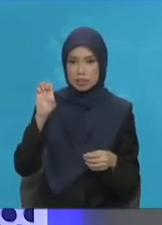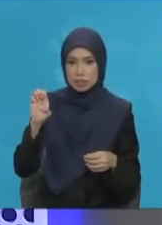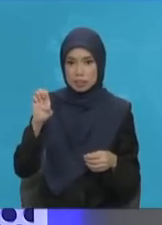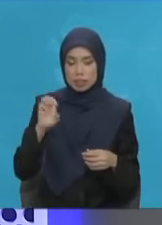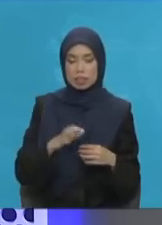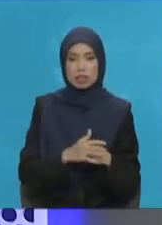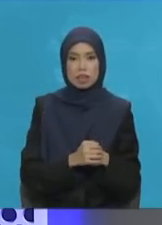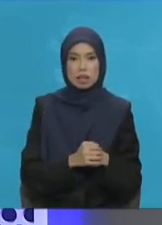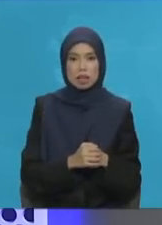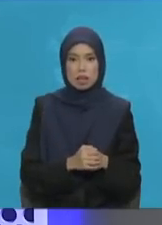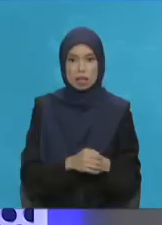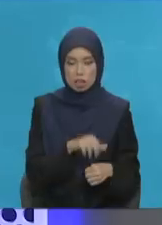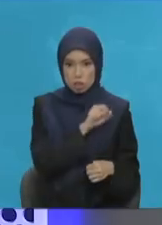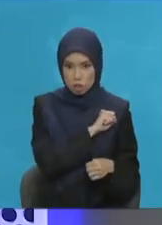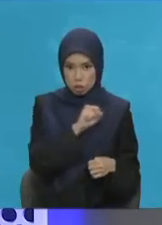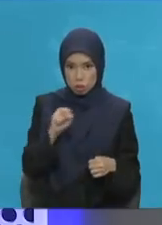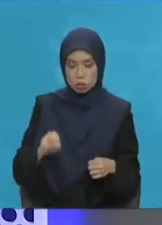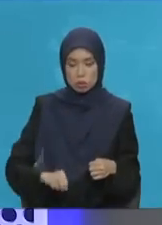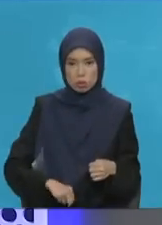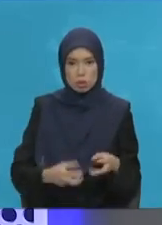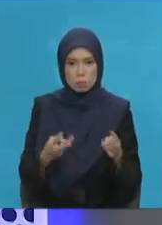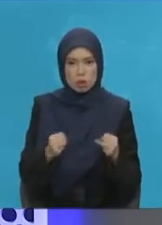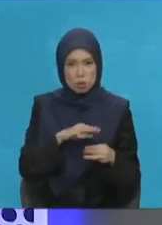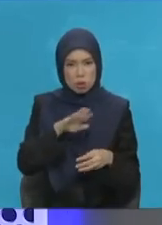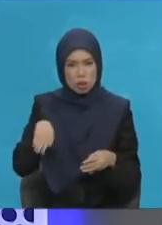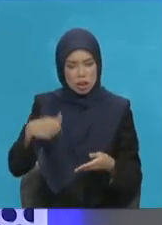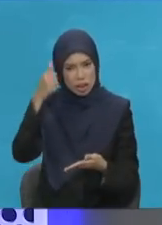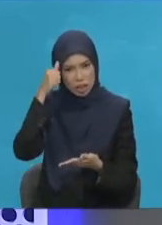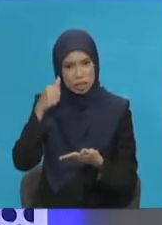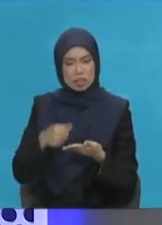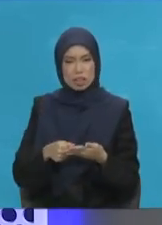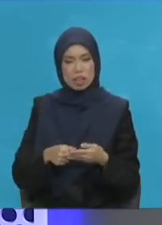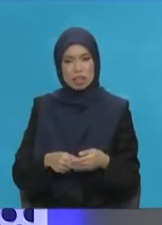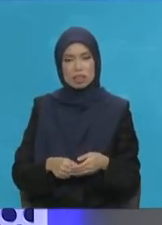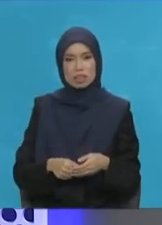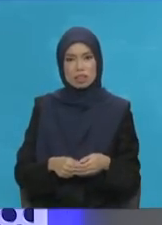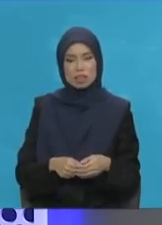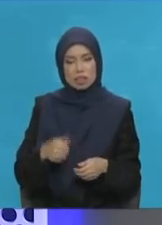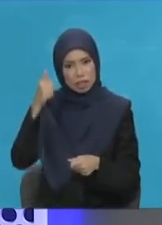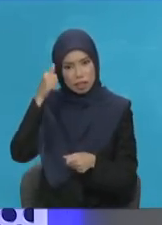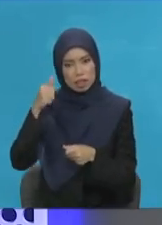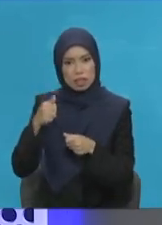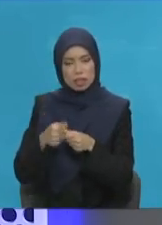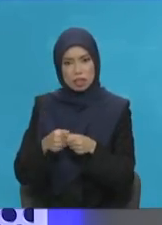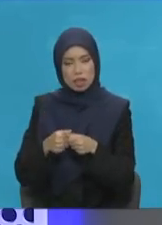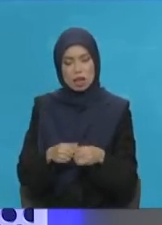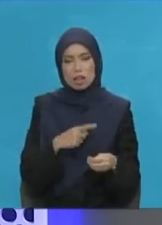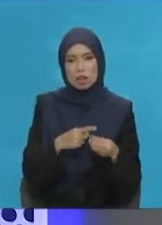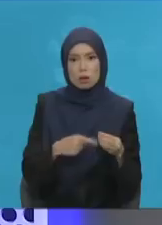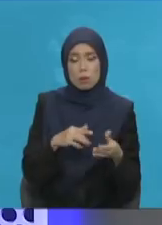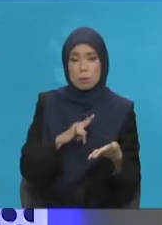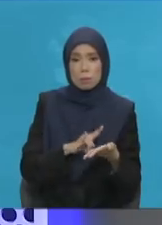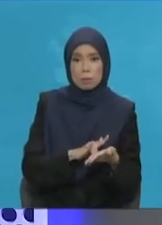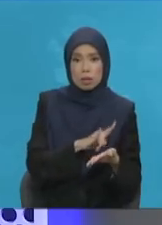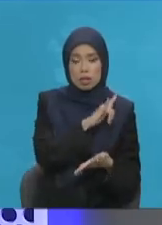inviderment ke bawah dunia Maha Mulia mengingatkan tindakan meremehkannya menyalahi piawaian penerbangan perangkat nasional